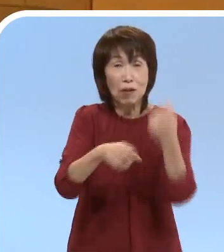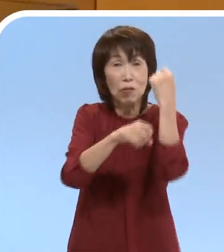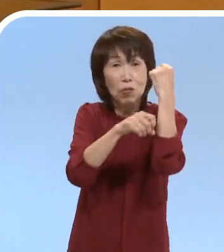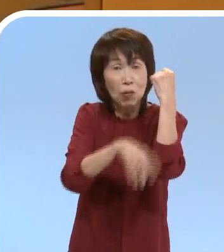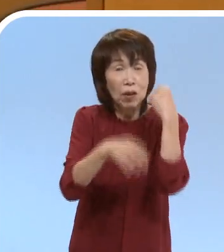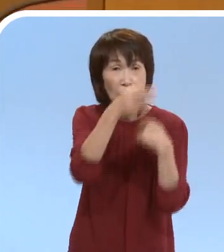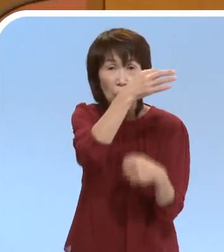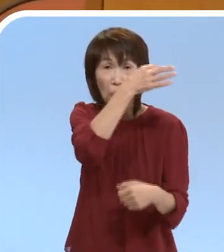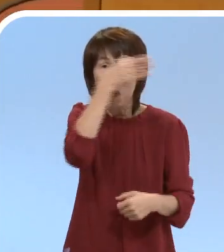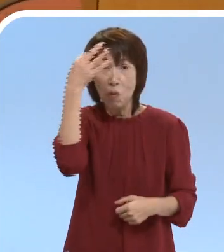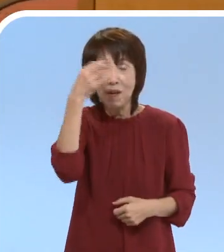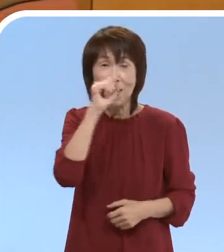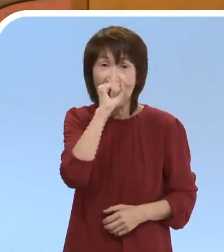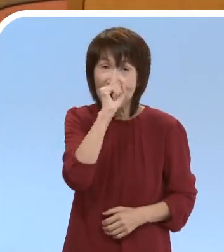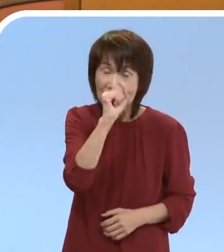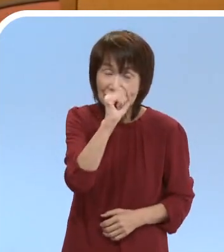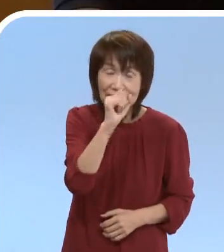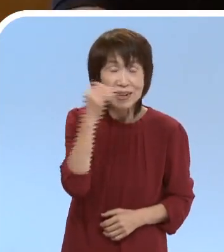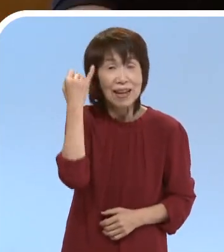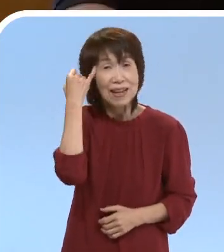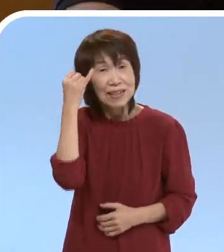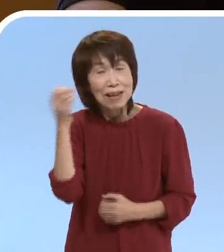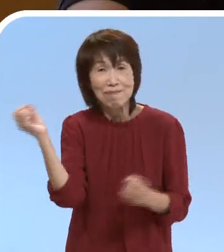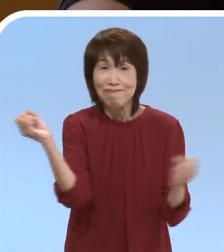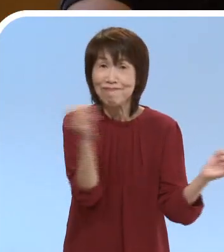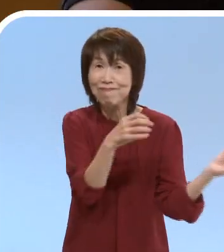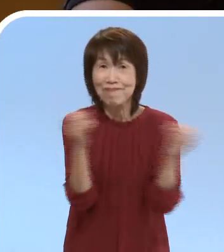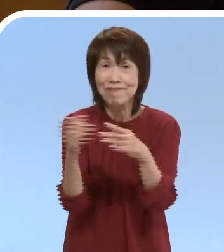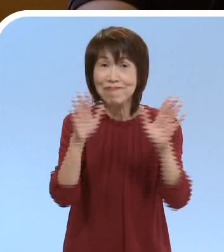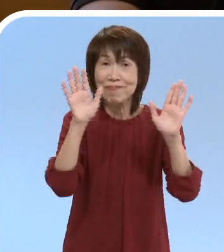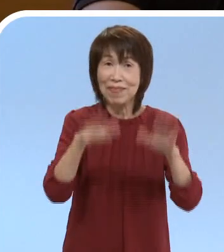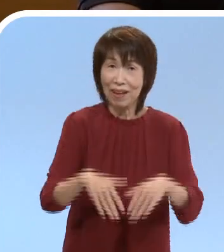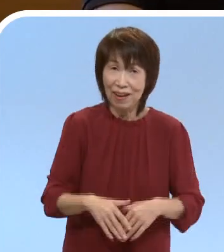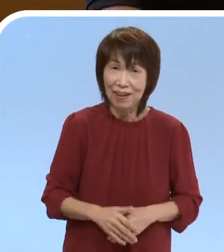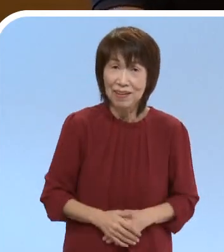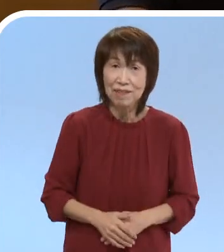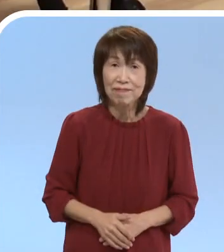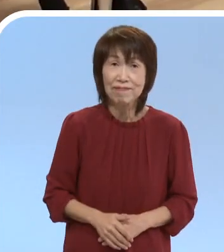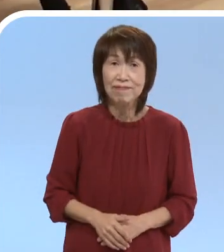拠点としての神戸をテーマに意見交換が行われました。